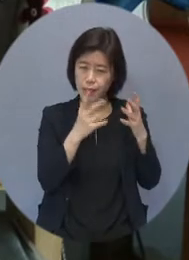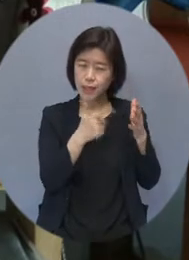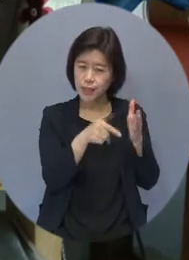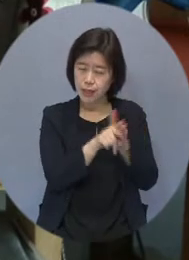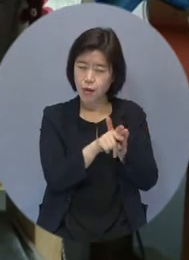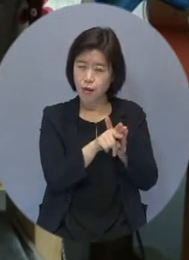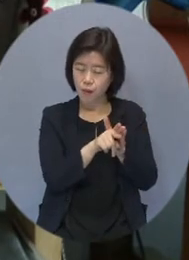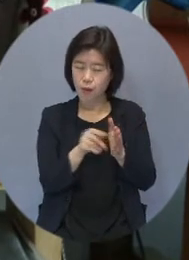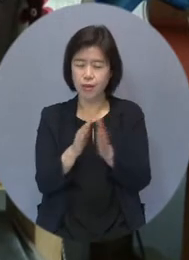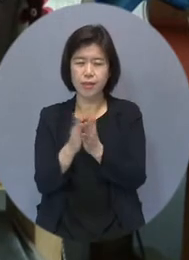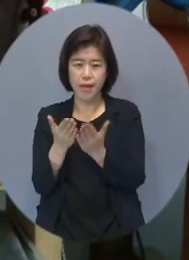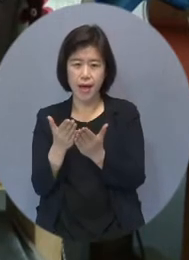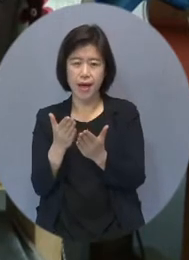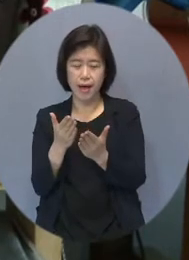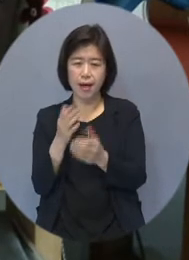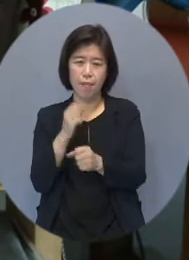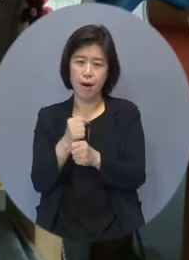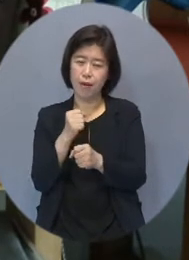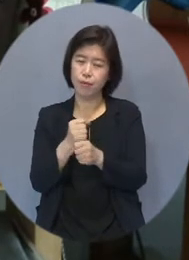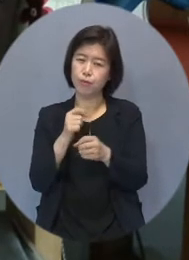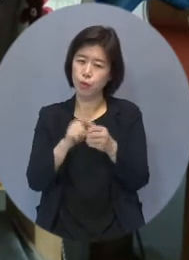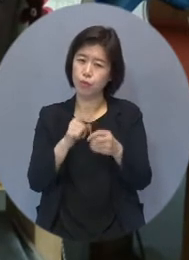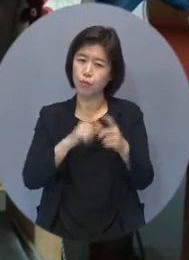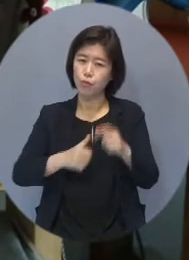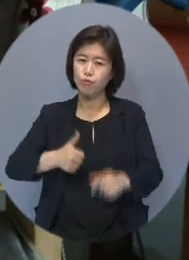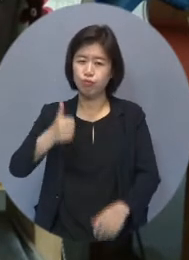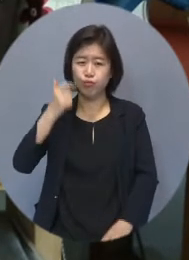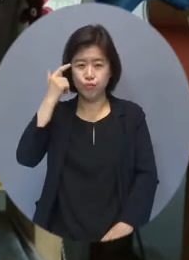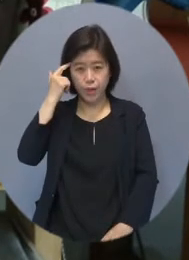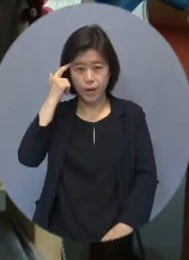싶어서 그때부터 이제 책을 제작하게 되었습니다.